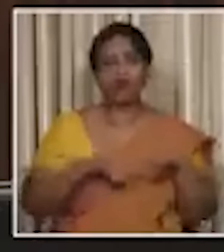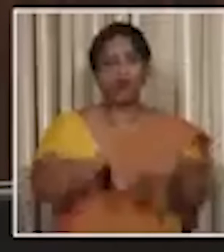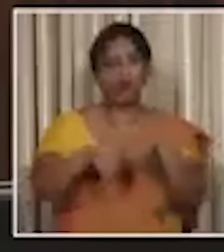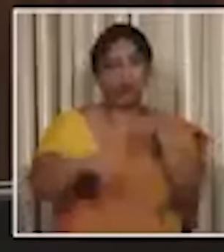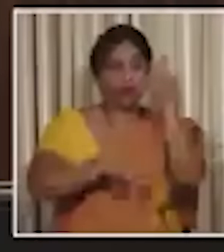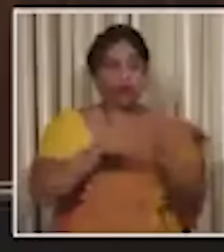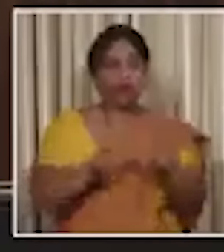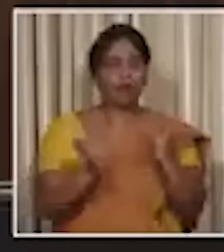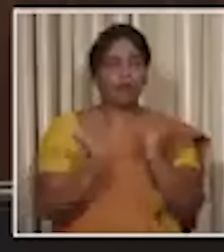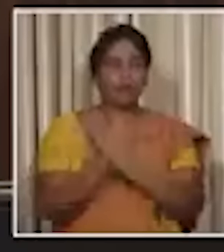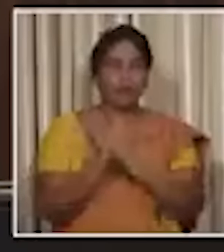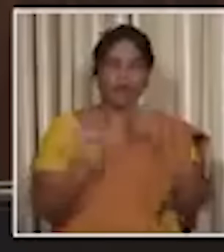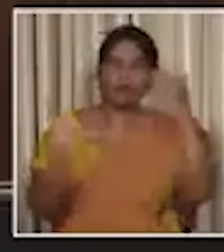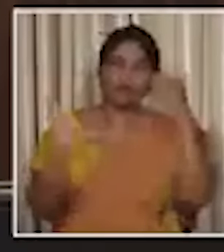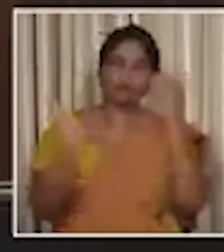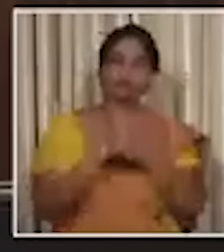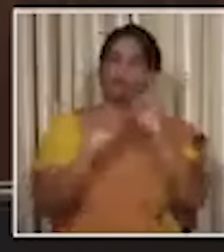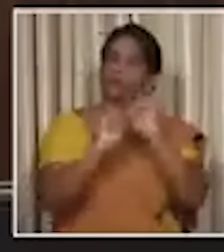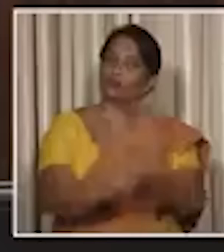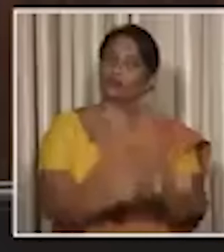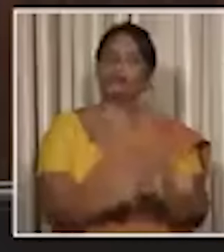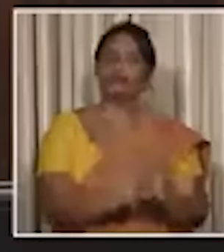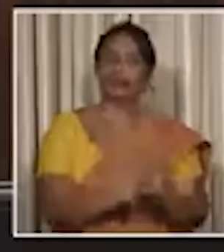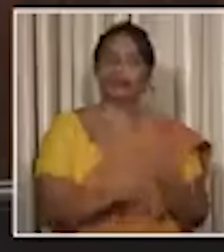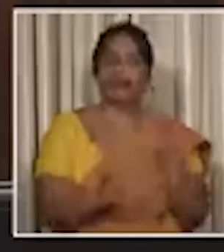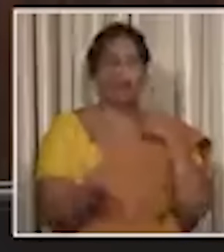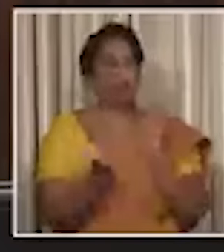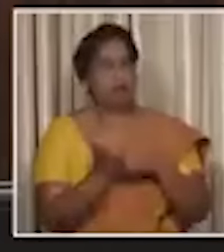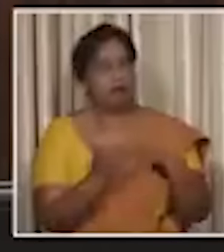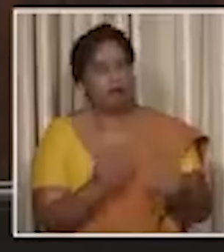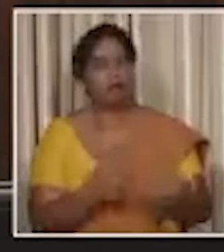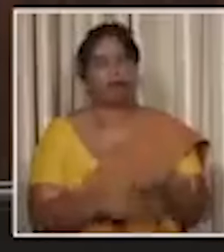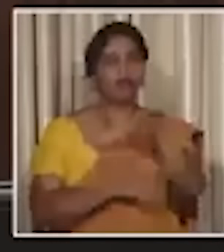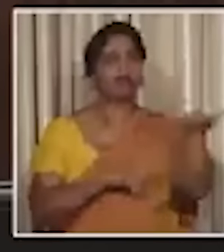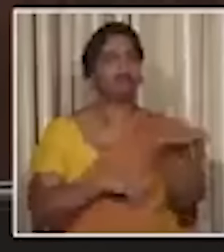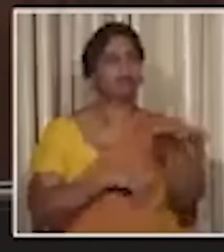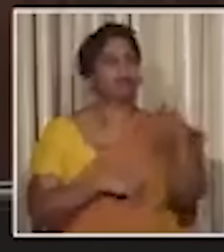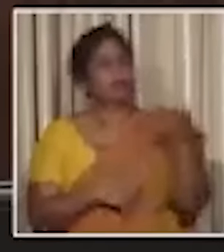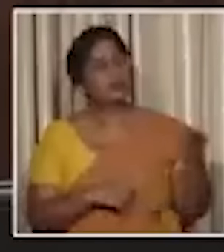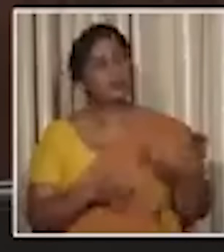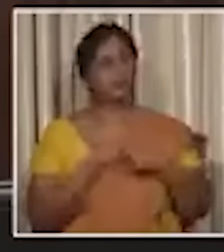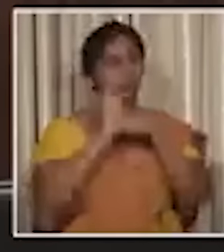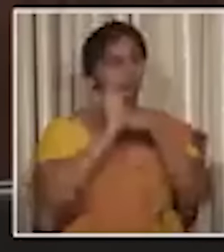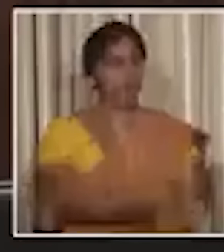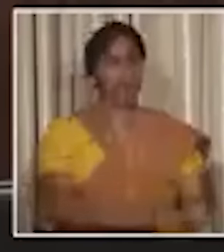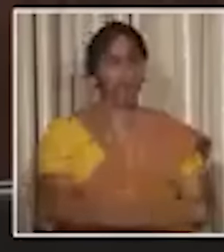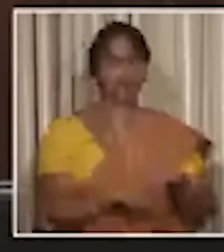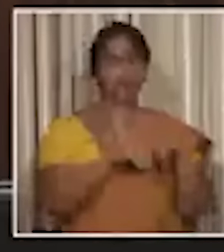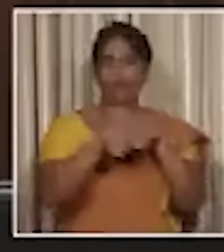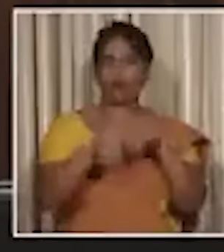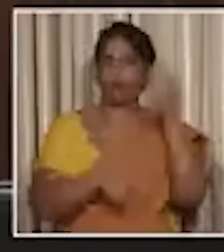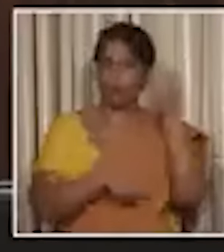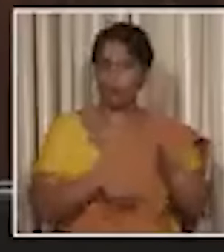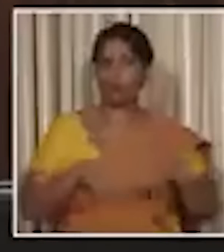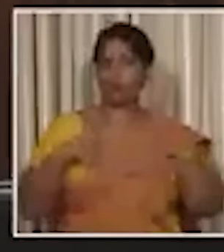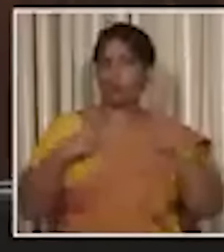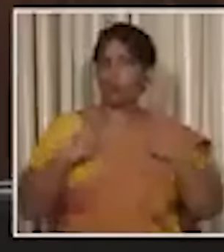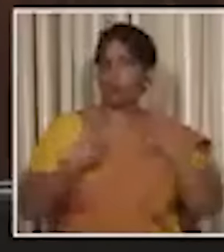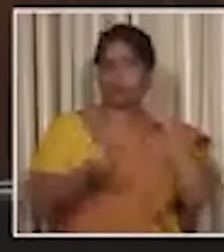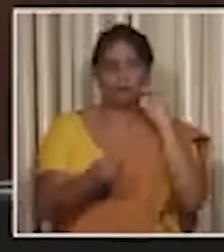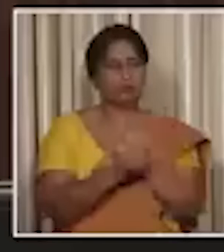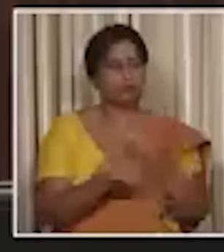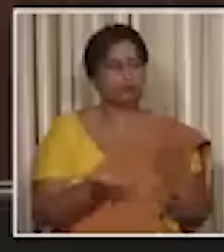ஒரு மலசல கூடத்துக்கு தெரிவதற்கு ஒரு துப்புரவான மலசல கூடம் இருக்கின்றது என்று கேளுங்கள். எனக்கு தெரியும் சில கொழும்பில் உள்ள சில பெண்கள் நீர் அருந்துவதில்லை வெளி